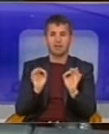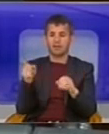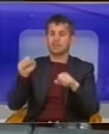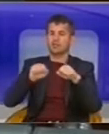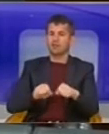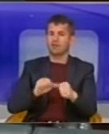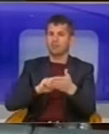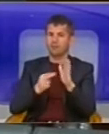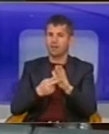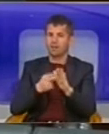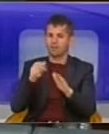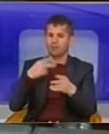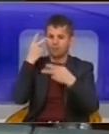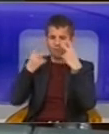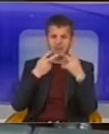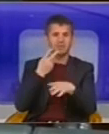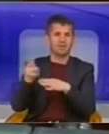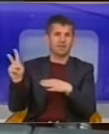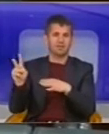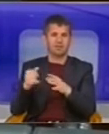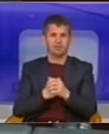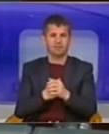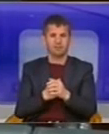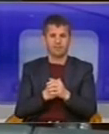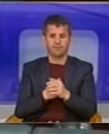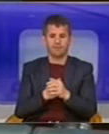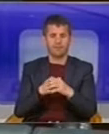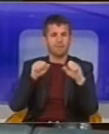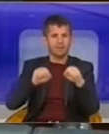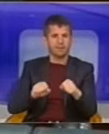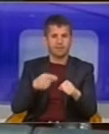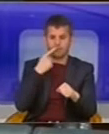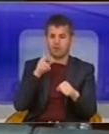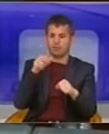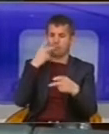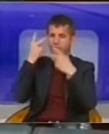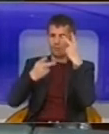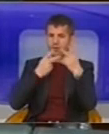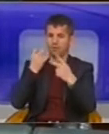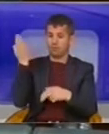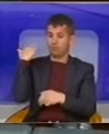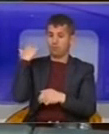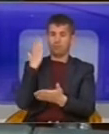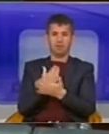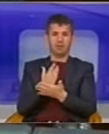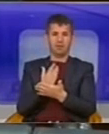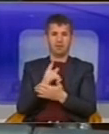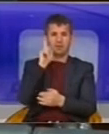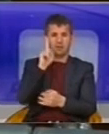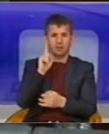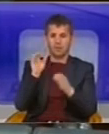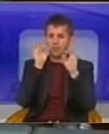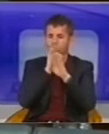qeveria planifikon vlerësim të jashtëm. Qeveria e di se vlerësimi jashtëm ka ndodhur edhe në të kaluarën, por nuk